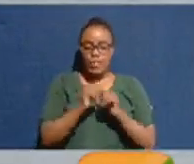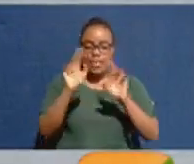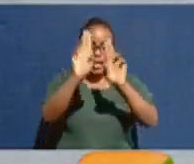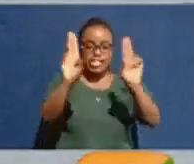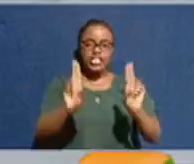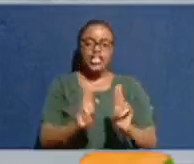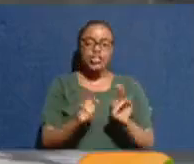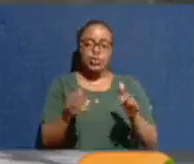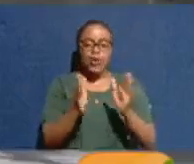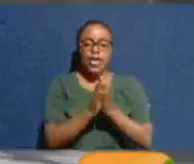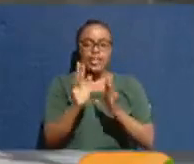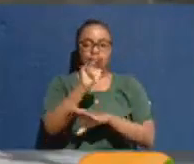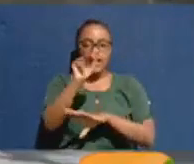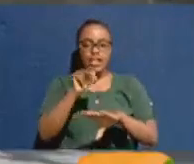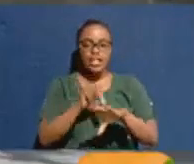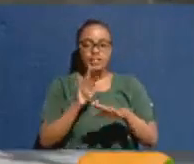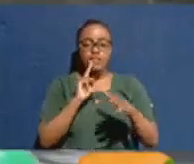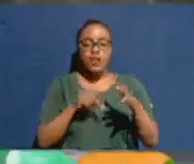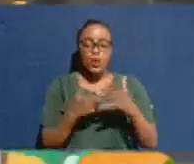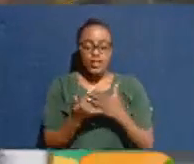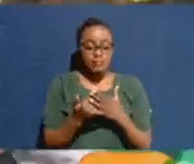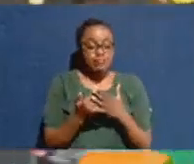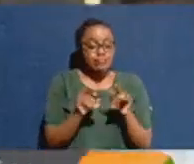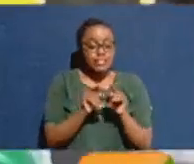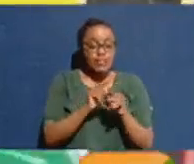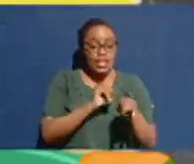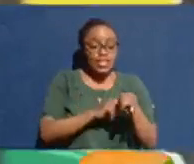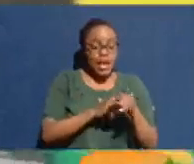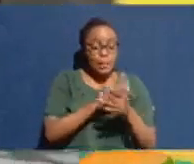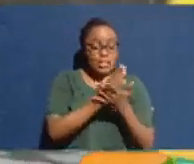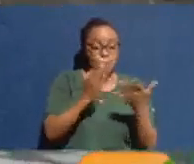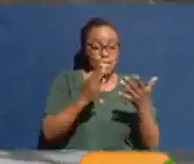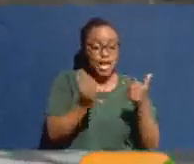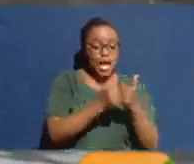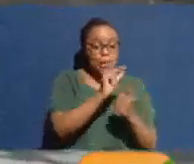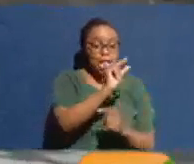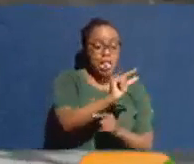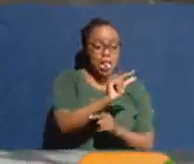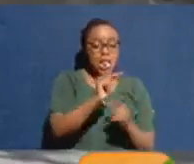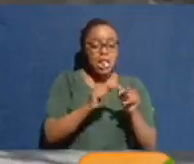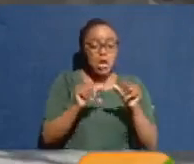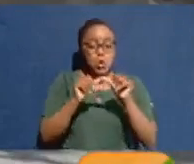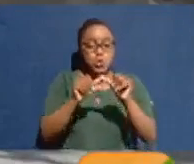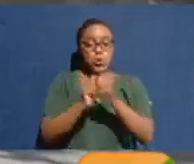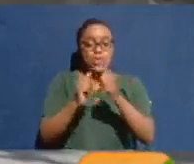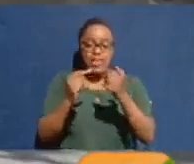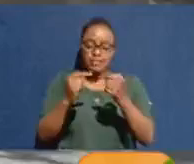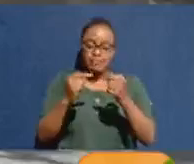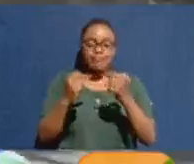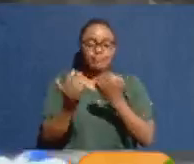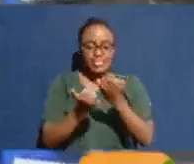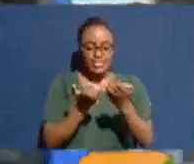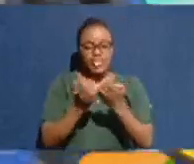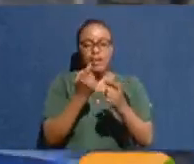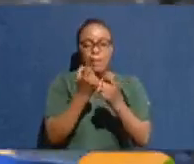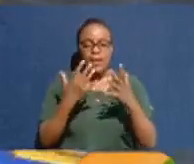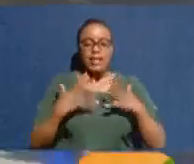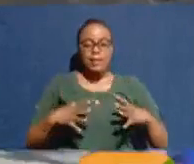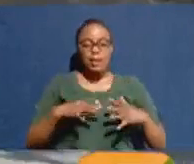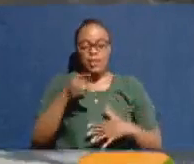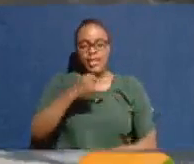na kimataifa. Wanasema kuvunjika kwa mwiko si mwisho wa kupika. Wakazi pamoja na wadau kutoka sekta mbalimbali hapa